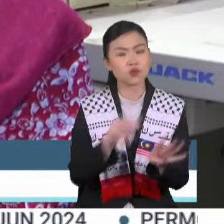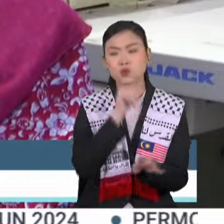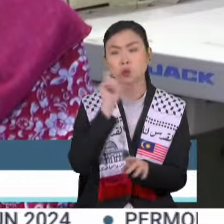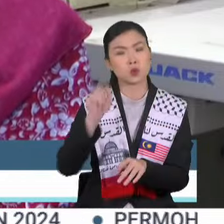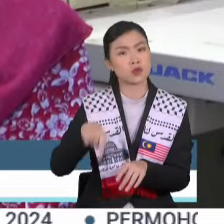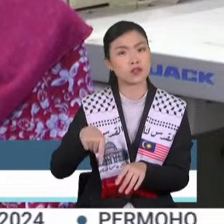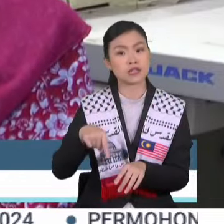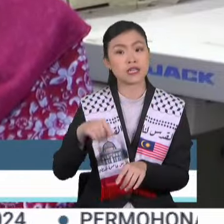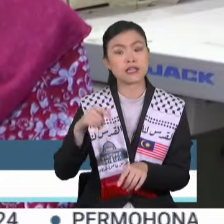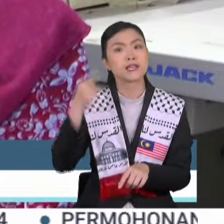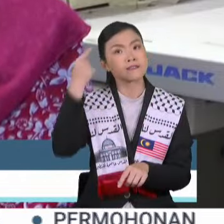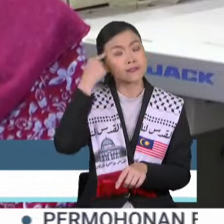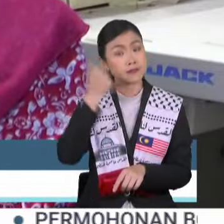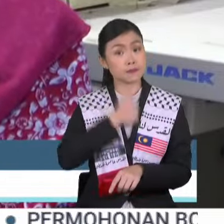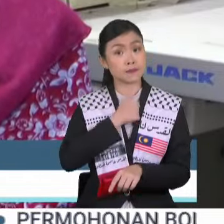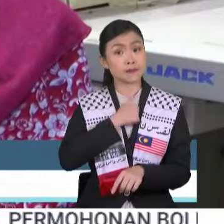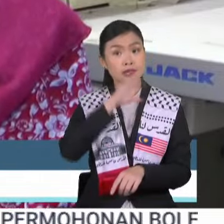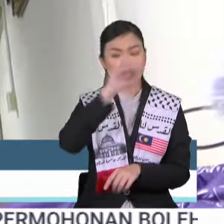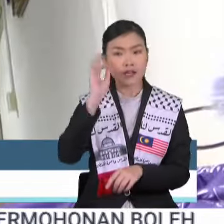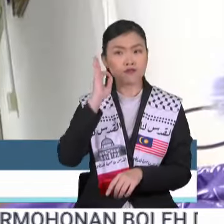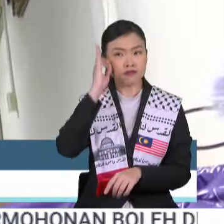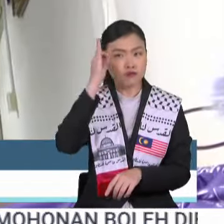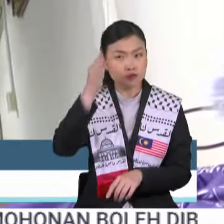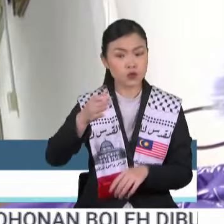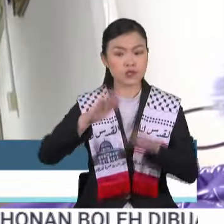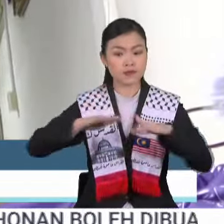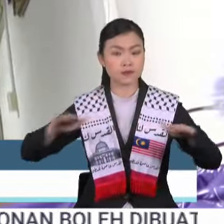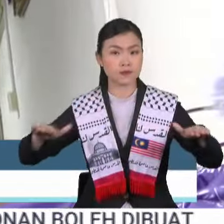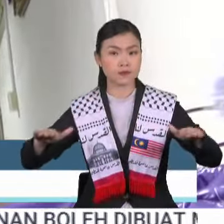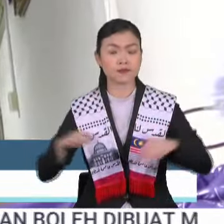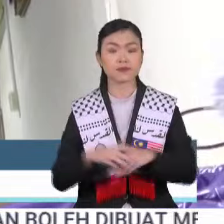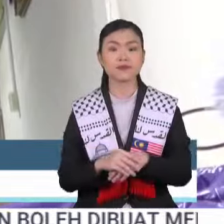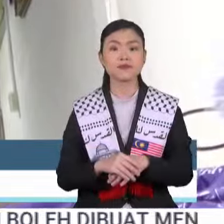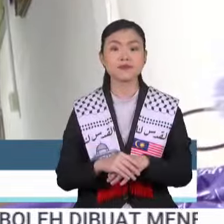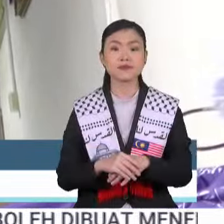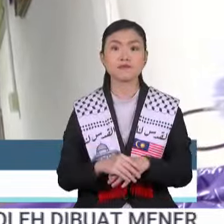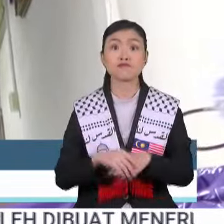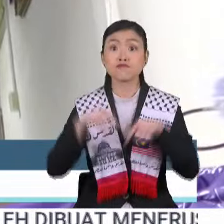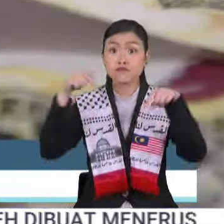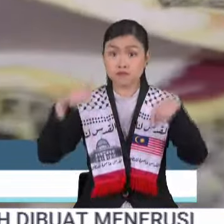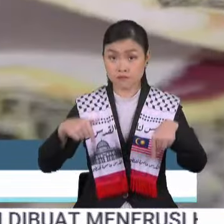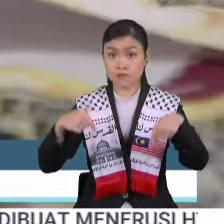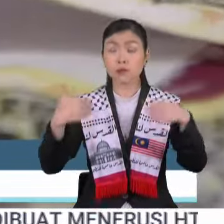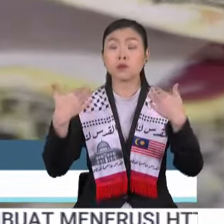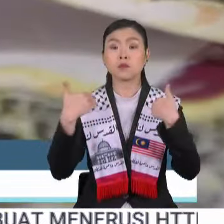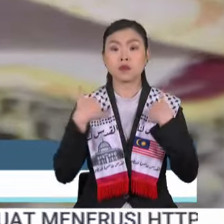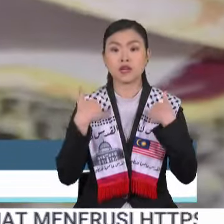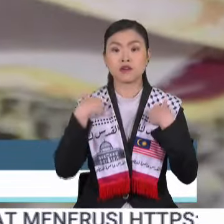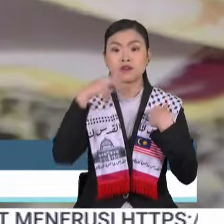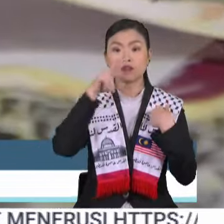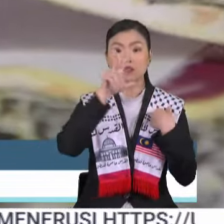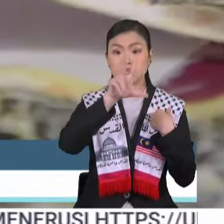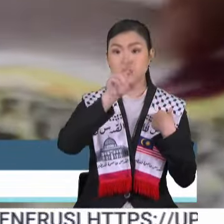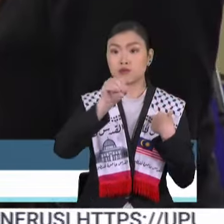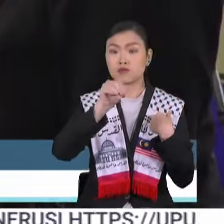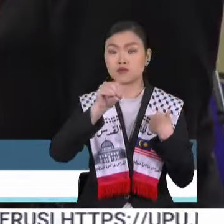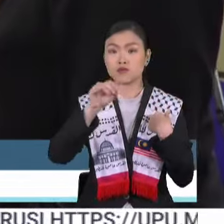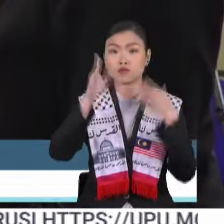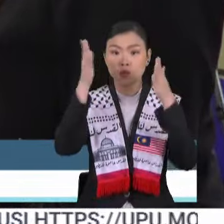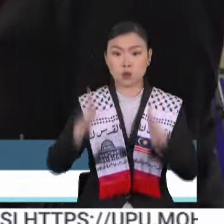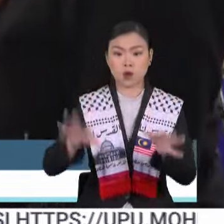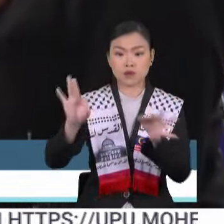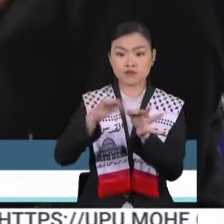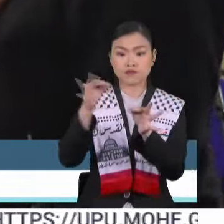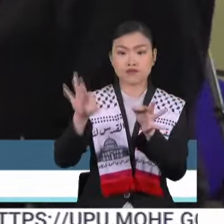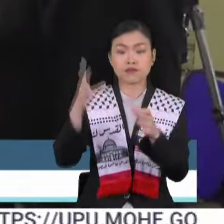diri kita, kita kena fikirkan masa depan anak-anak. Ketika ini, terdapat 70 tukang jahit aktif berada